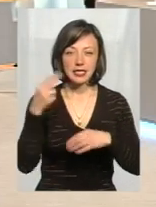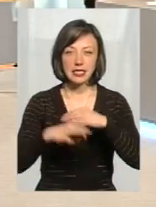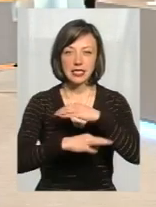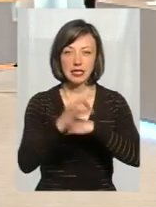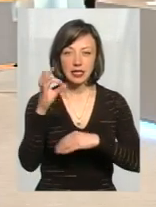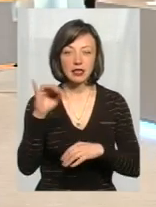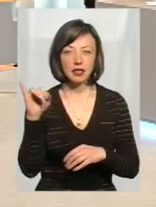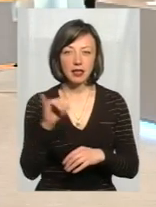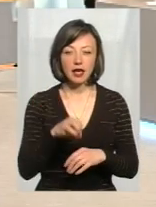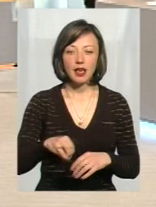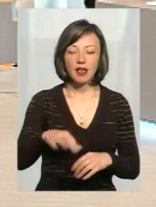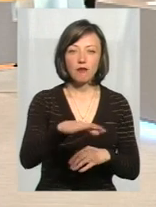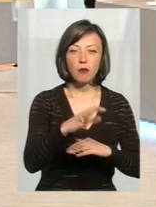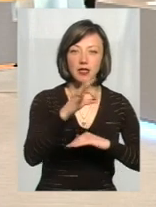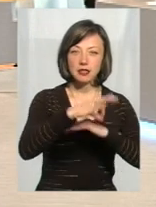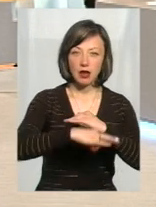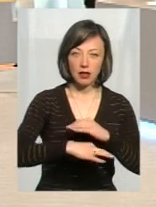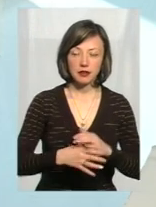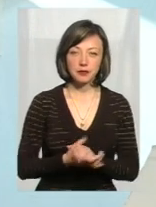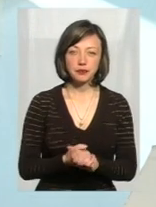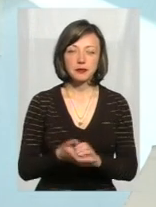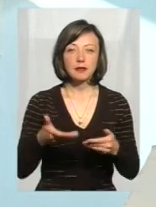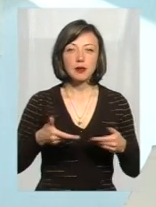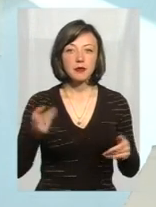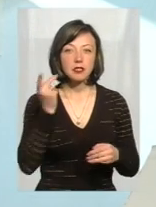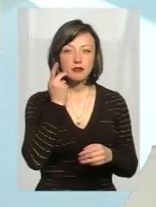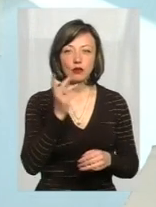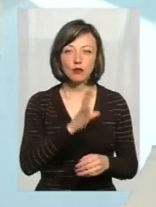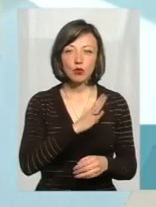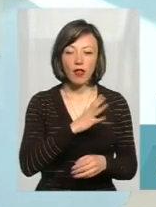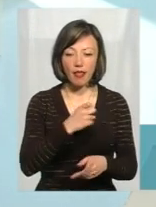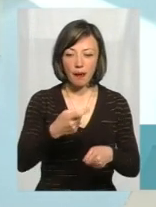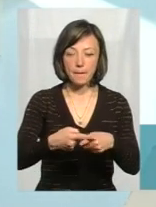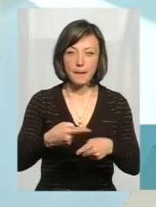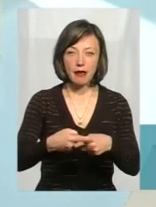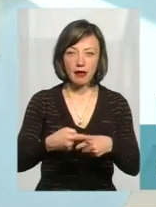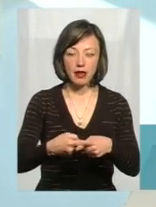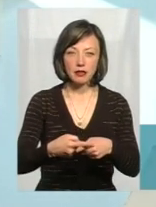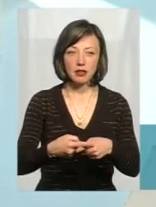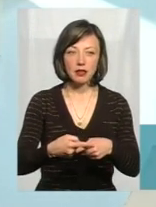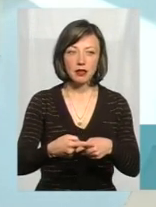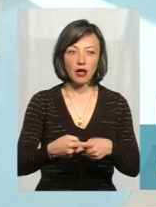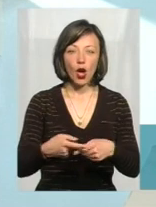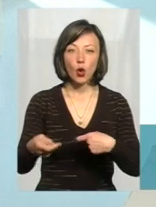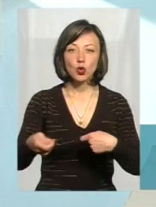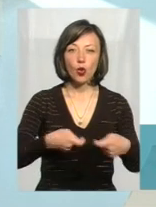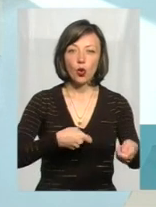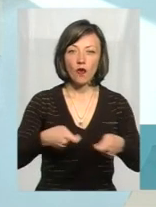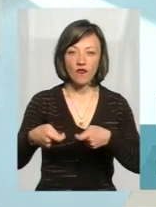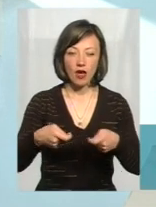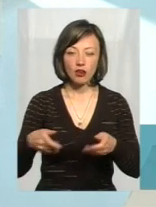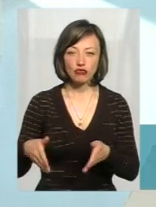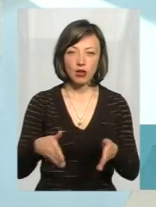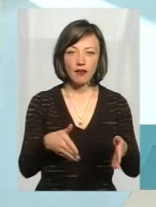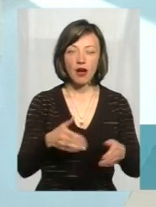і європейський захід. Ми завжди були на перетині торговельних шляхів, військових